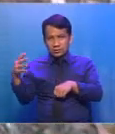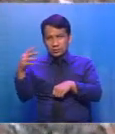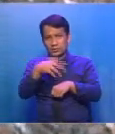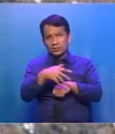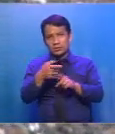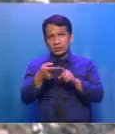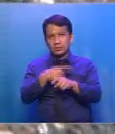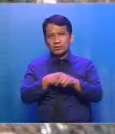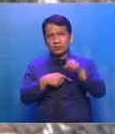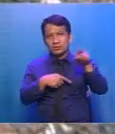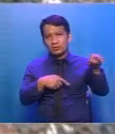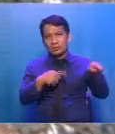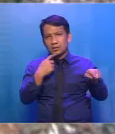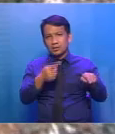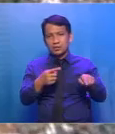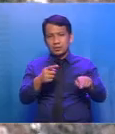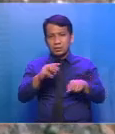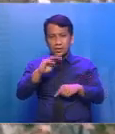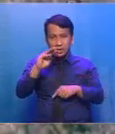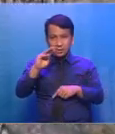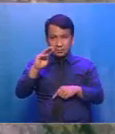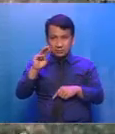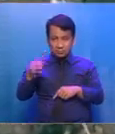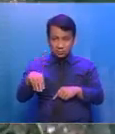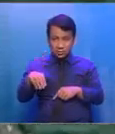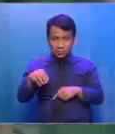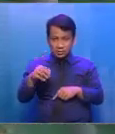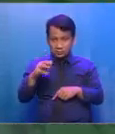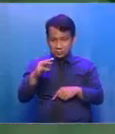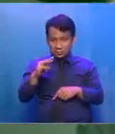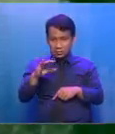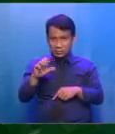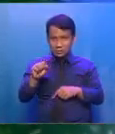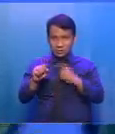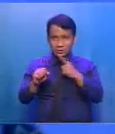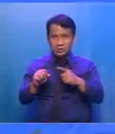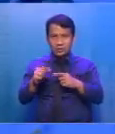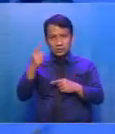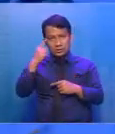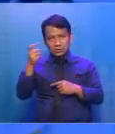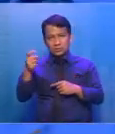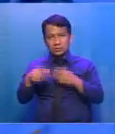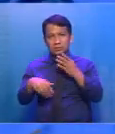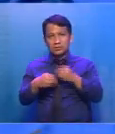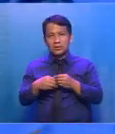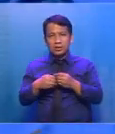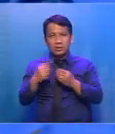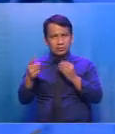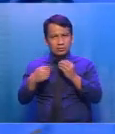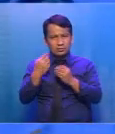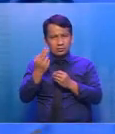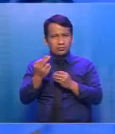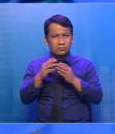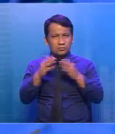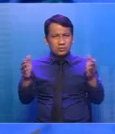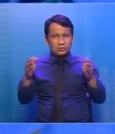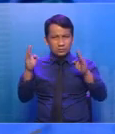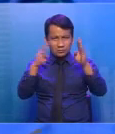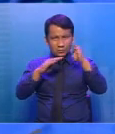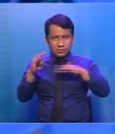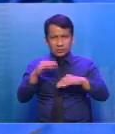ng Laguna Lake papunta sa Manila Bay? Hanggang ngayon po ay panaginip pa rin yan dahil ito po ang malaking